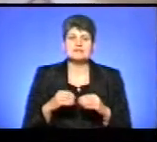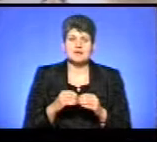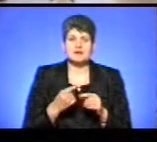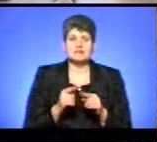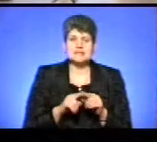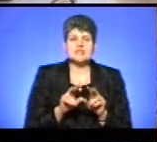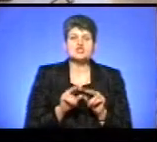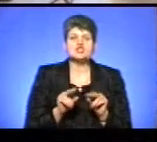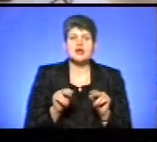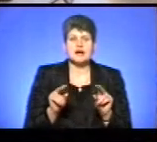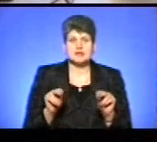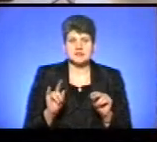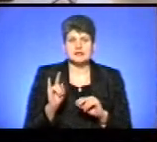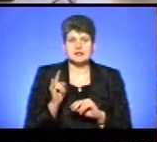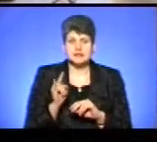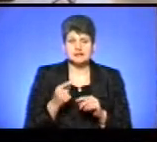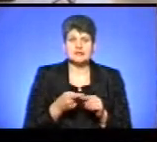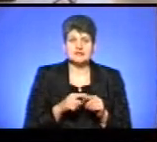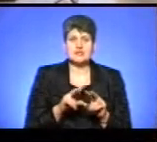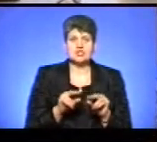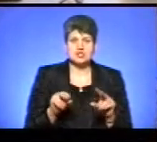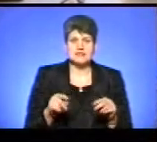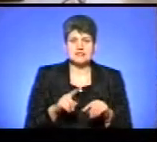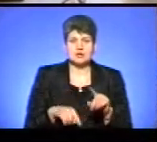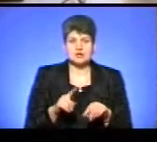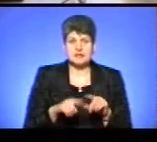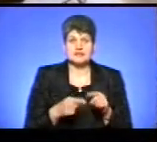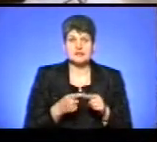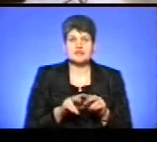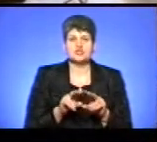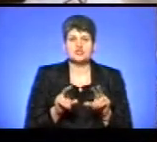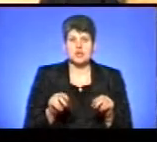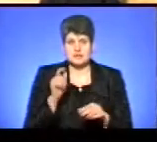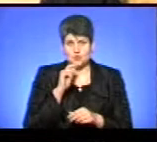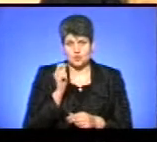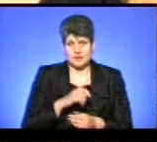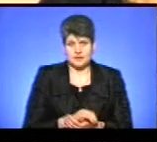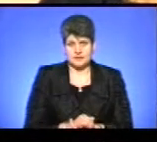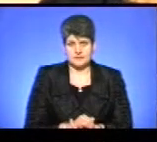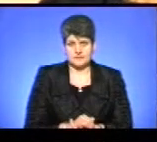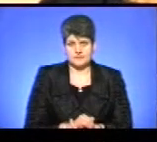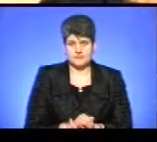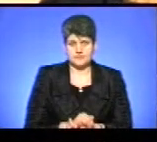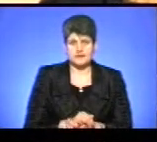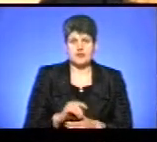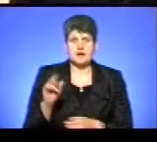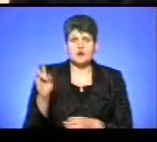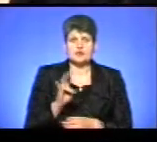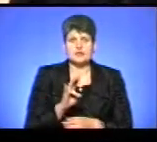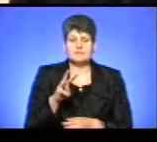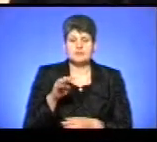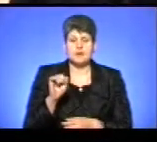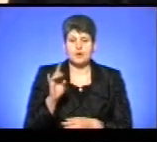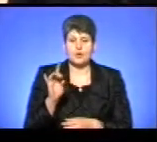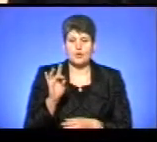це щастя дитини, це щастя родини, це щастя України. Отець Мирон виховує семеро дітей.